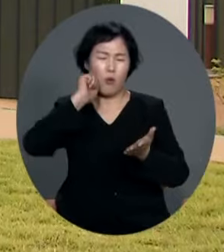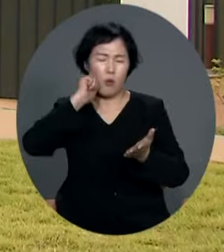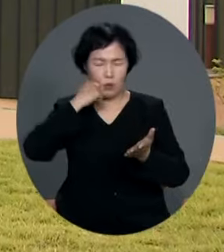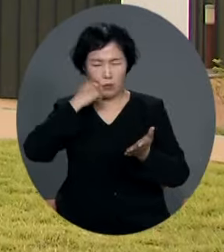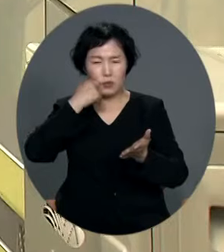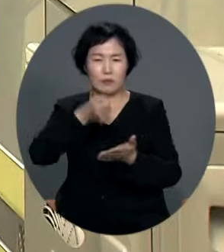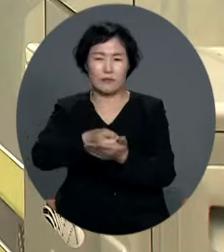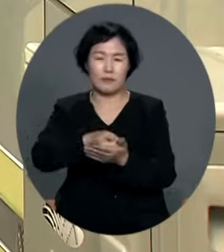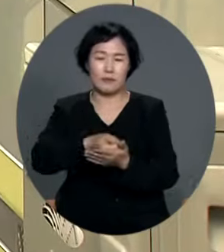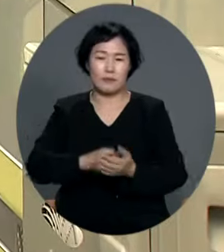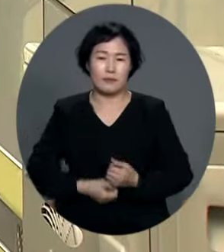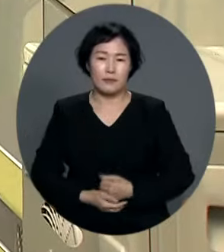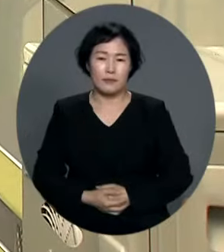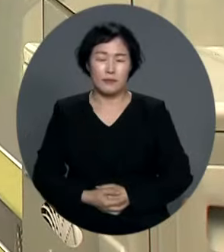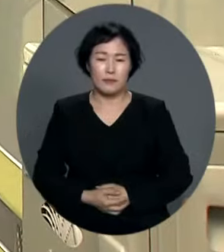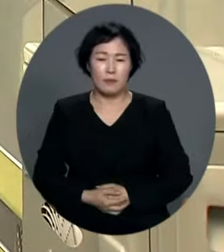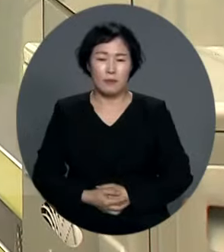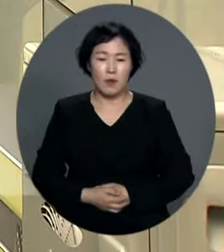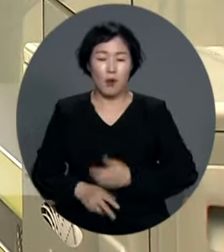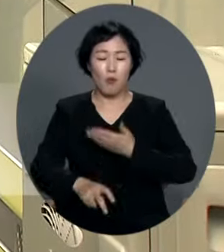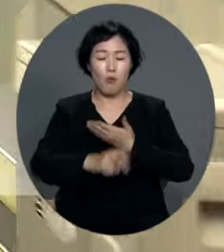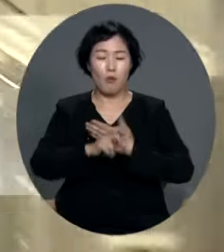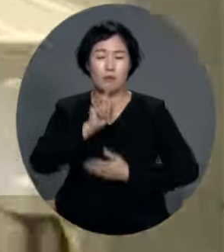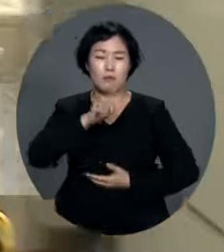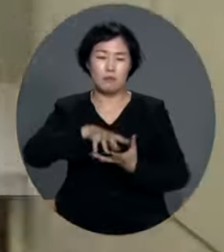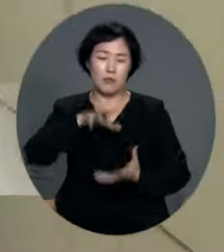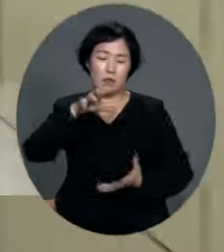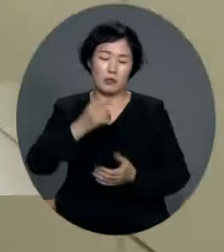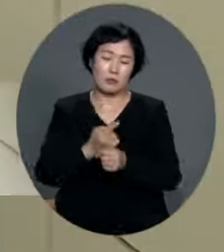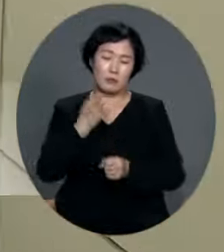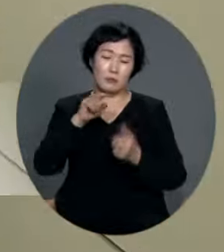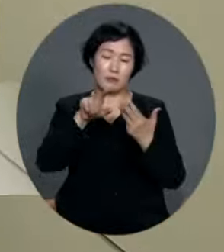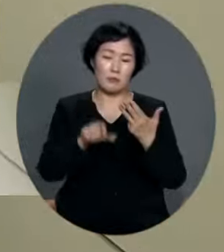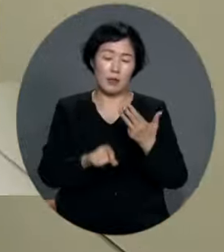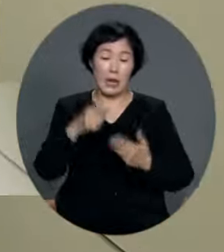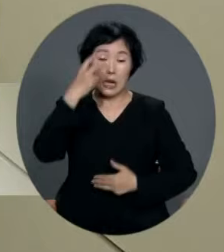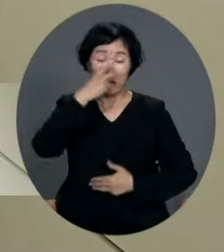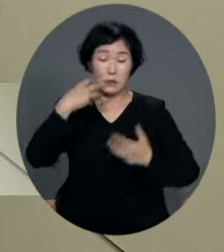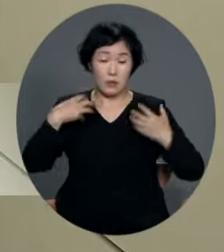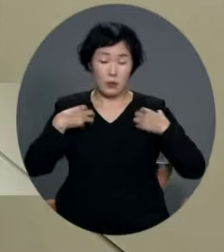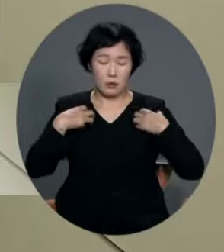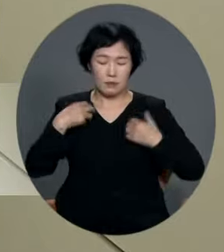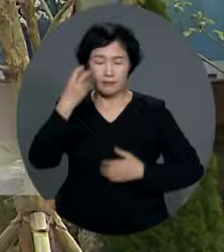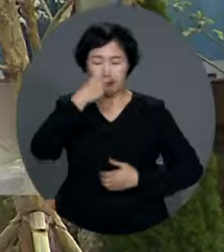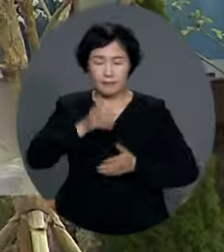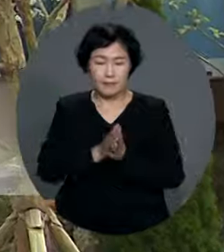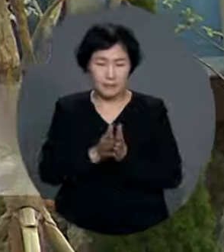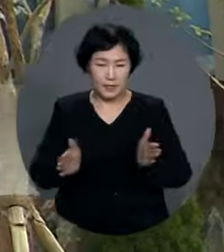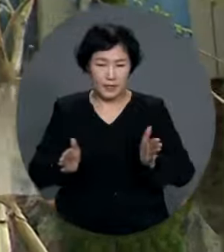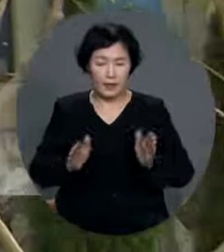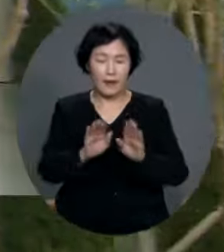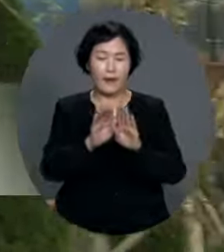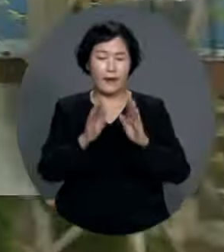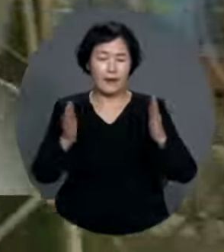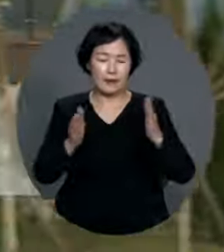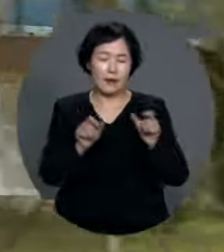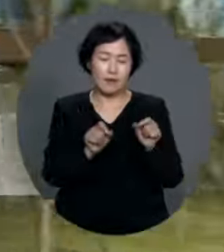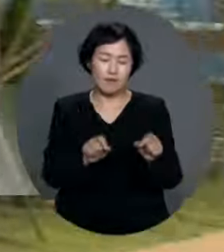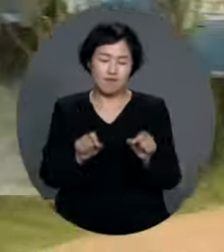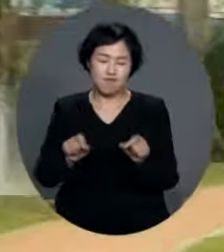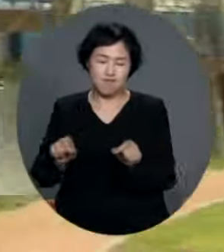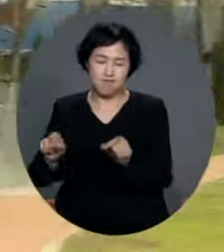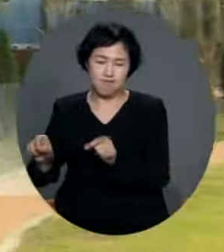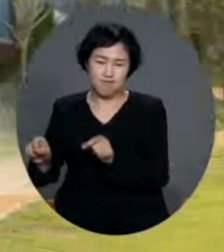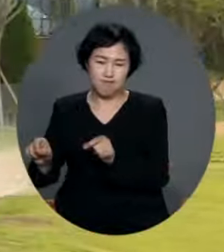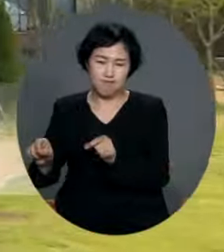판단했습니다. 법 위반 논란에 지난해 8월 감사원이 감사에 나섰고 개장은 기약 없이 미뤄진